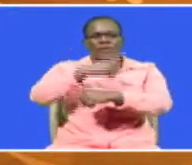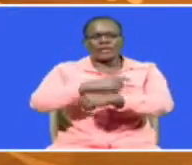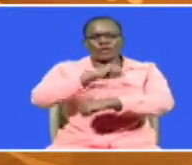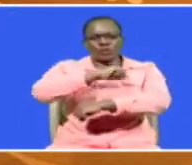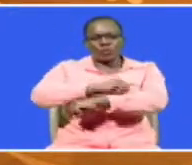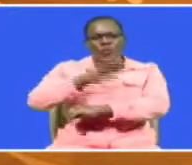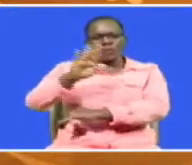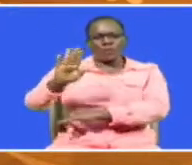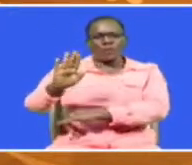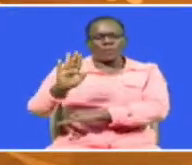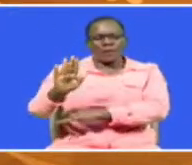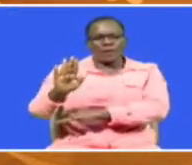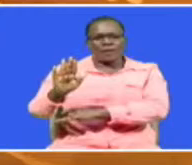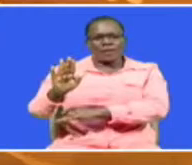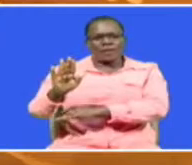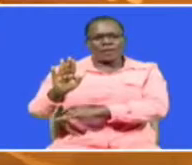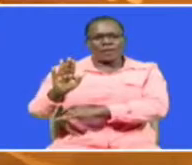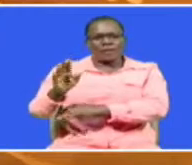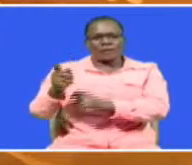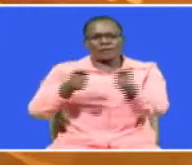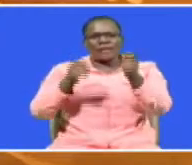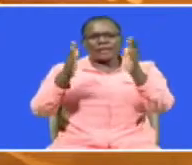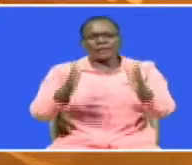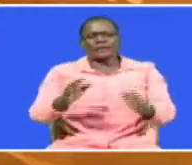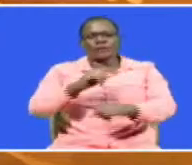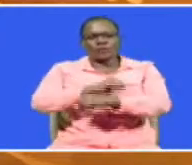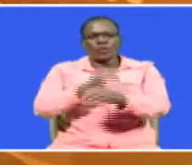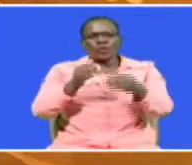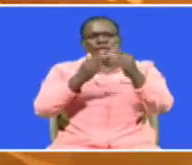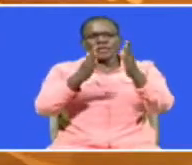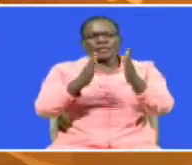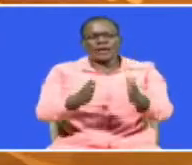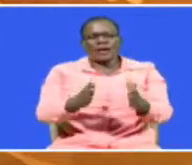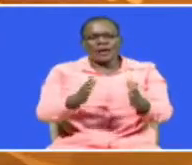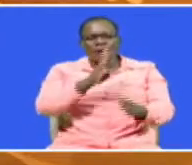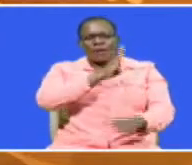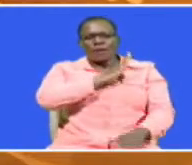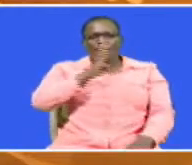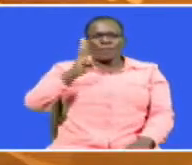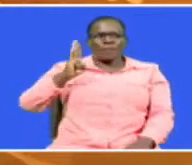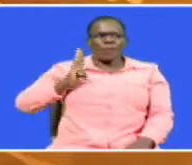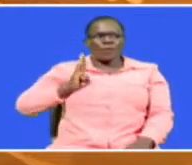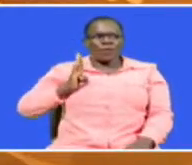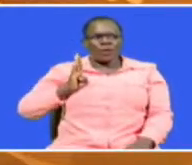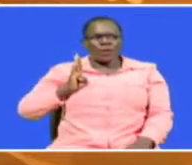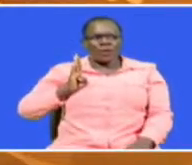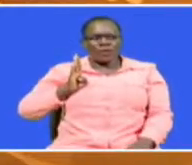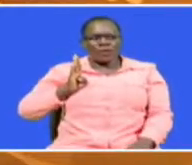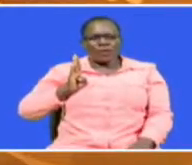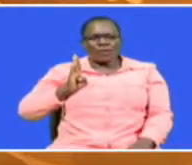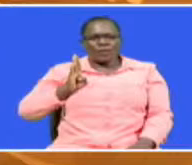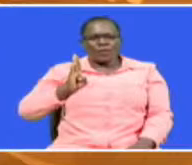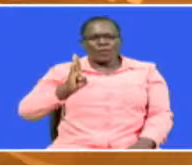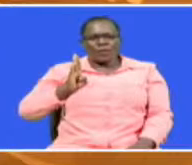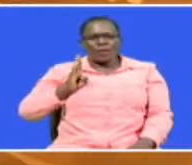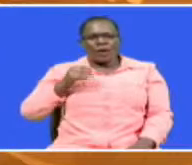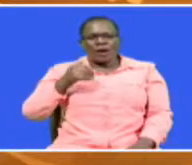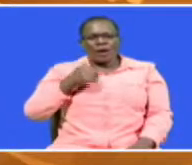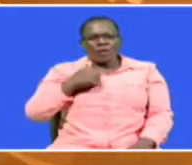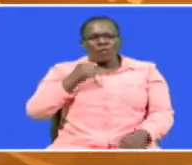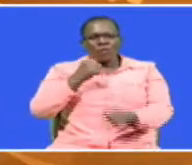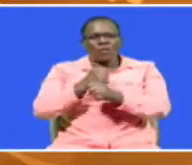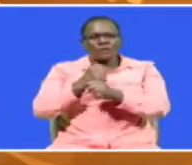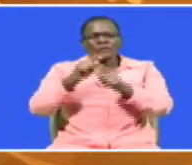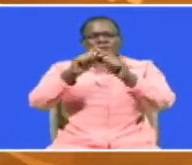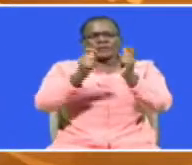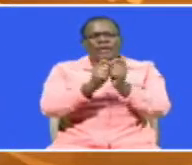shuleni humo. Kulingana na usimamizi wa shule hiyo ukiongozwa na mwenyekiti wa bodi kuu Paul Chimngorem, kuna mipango ya kushirikiana na